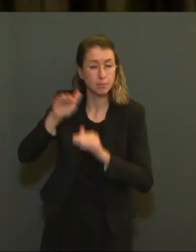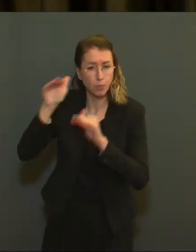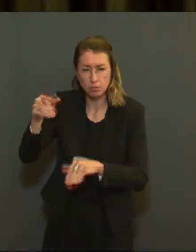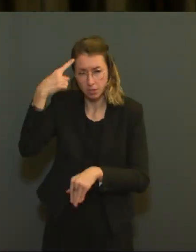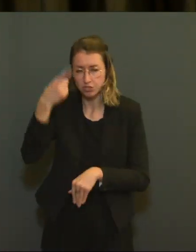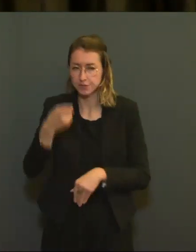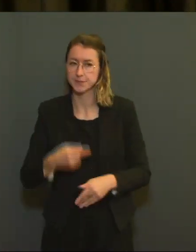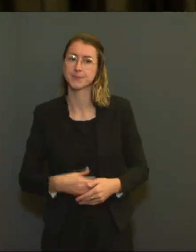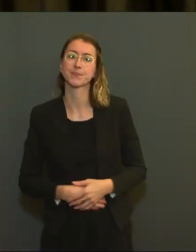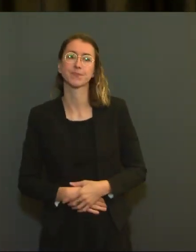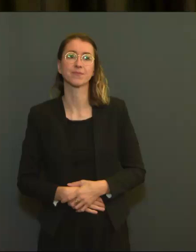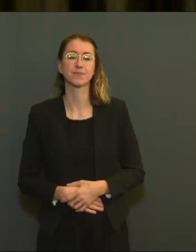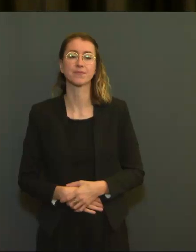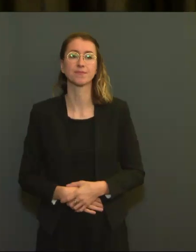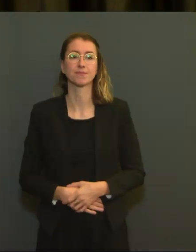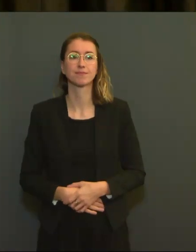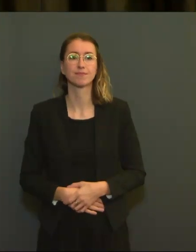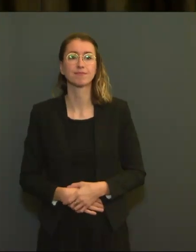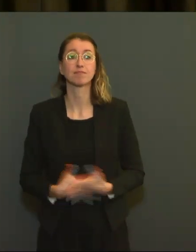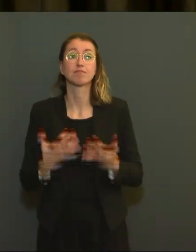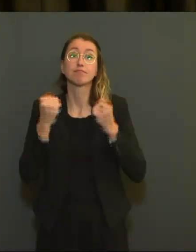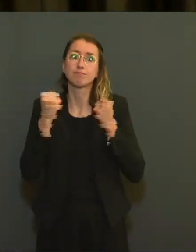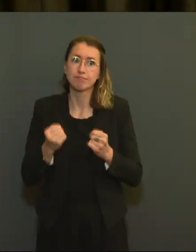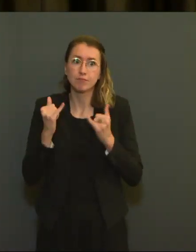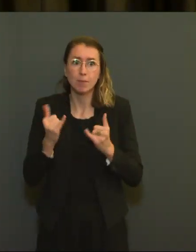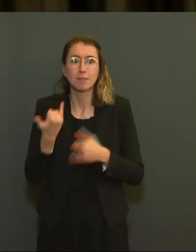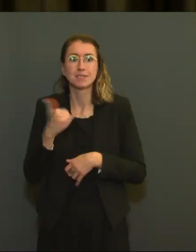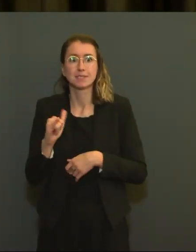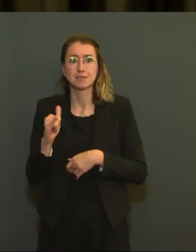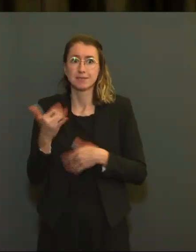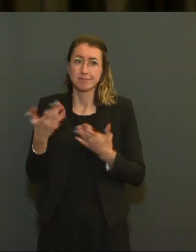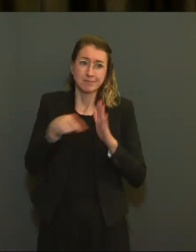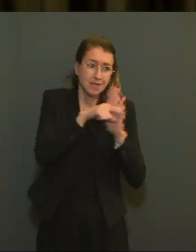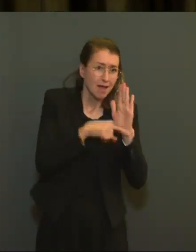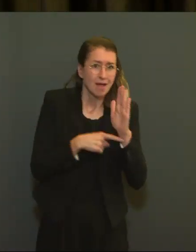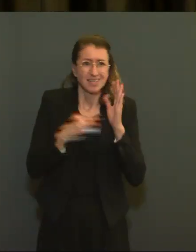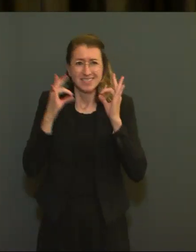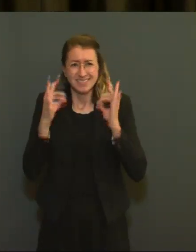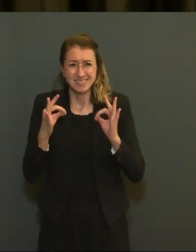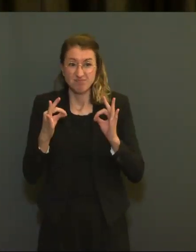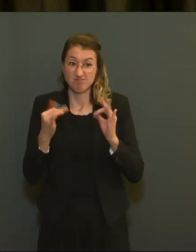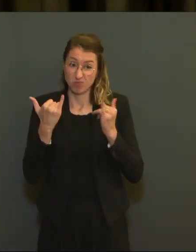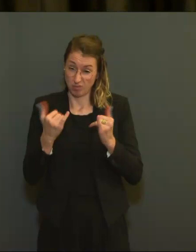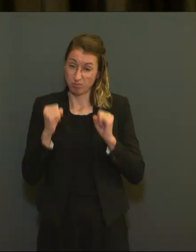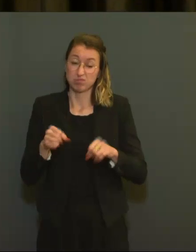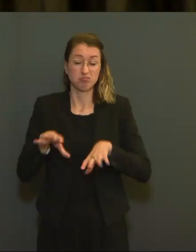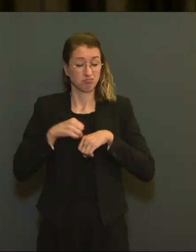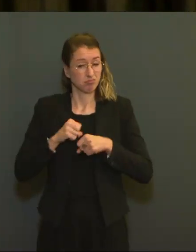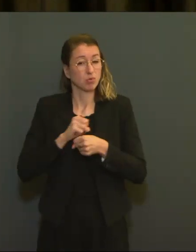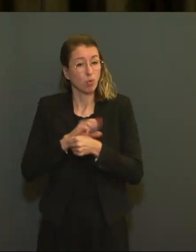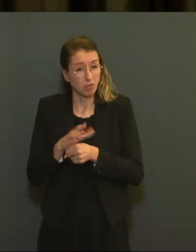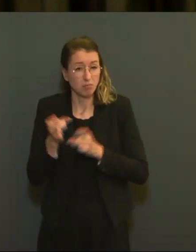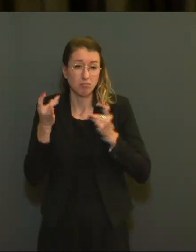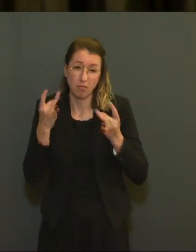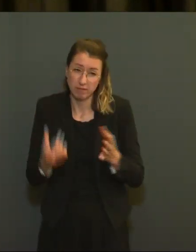qui potentiellement peut nous toucher tous. Et sachant qu'il peut tous nous atteindre, avoir des réactions négatives à